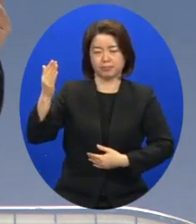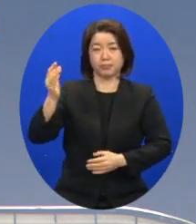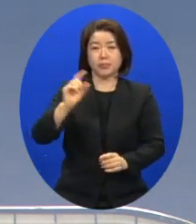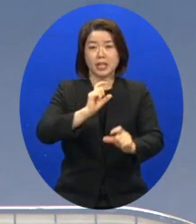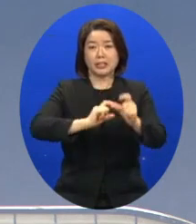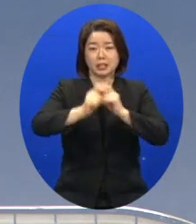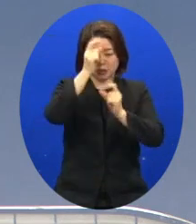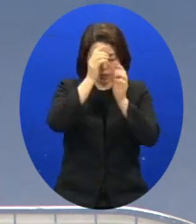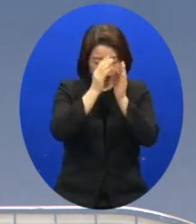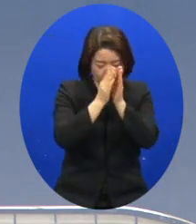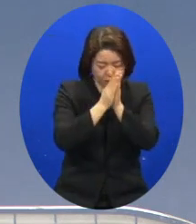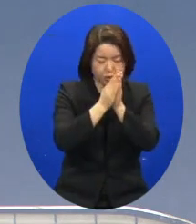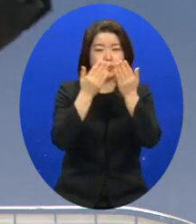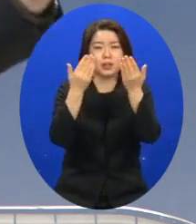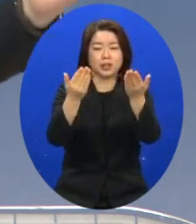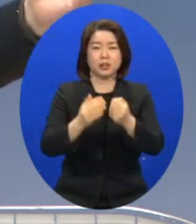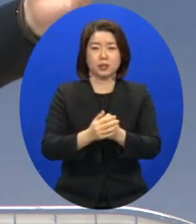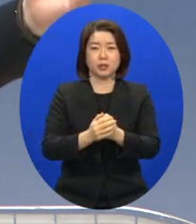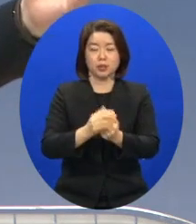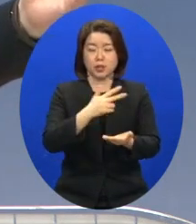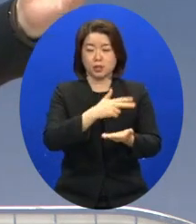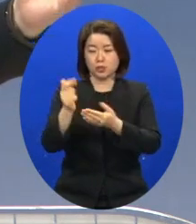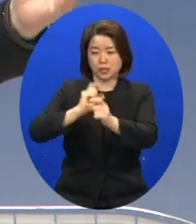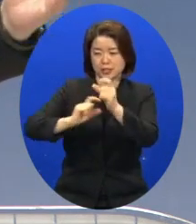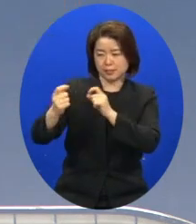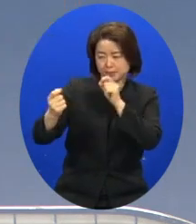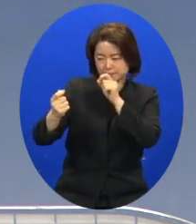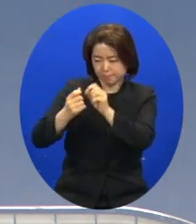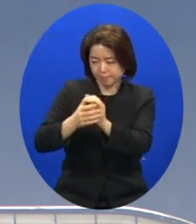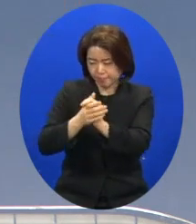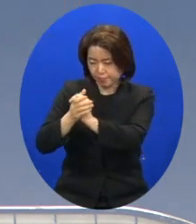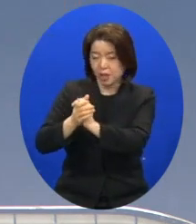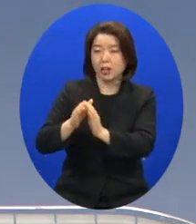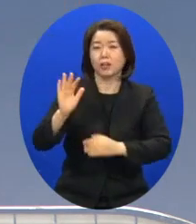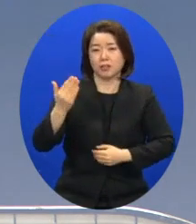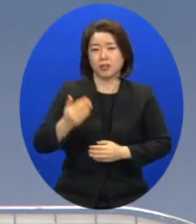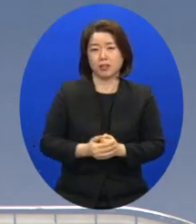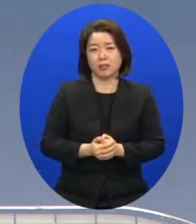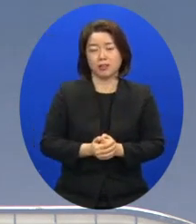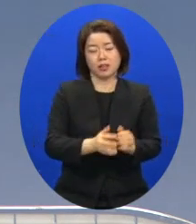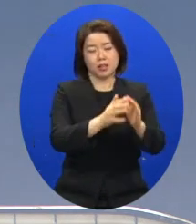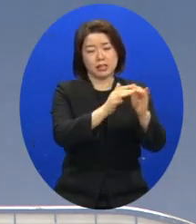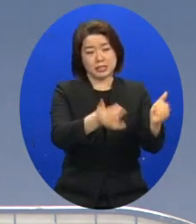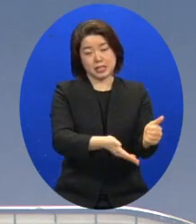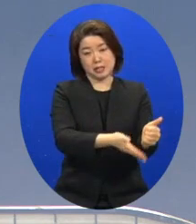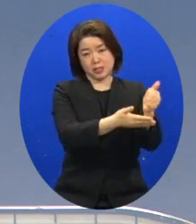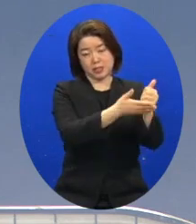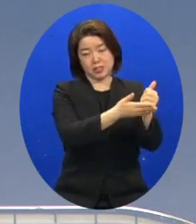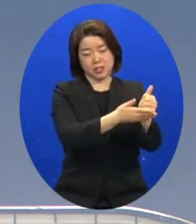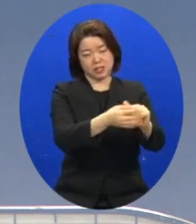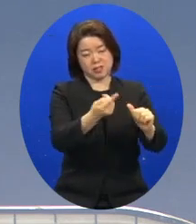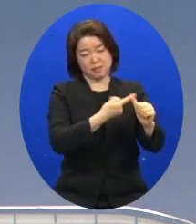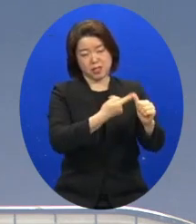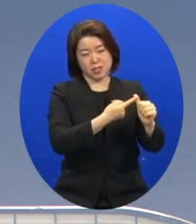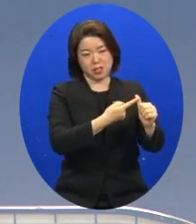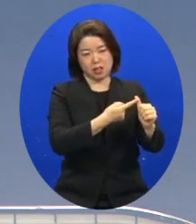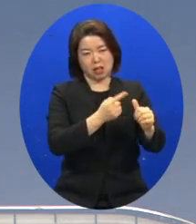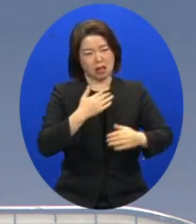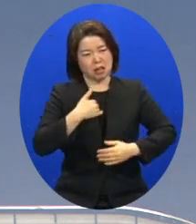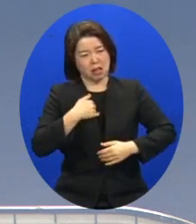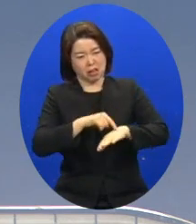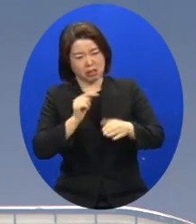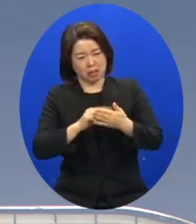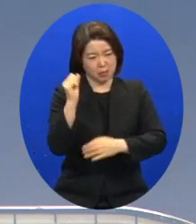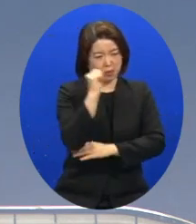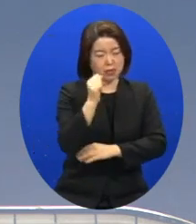그리고 주님께 더 가까워지게 되더라 사람의 칭찬과 비난의 염려 날 게 아니구나 하는 걸